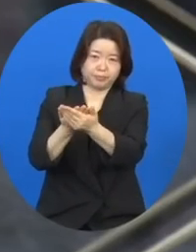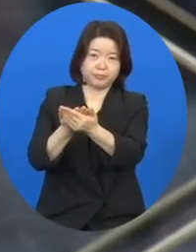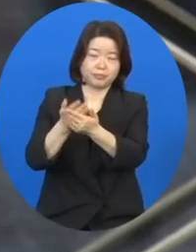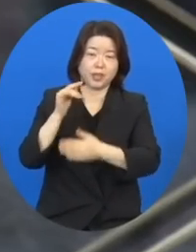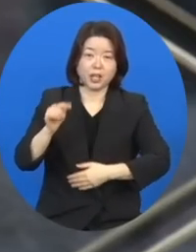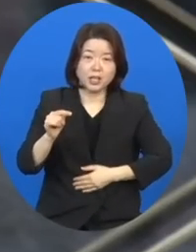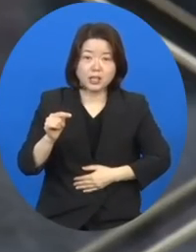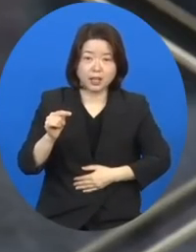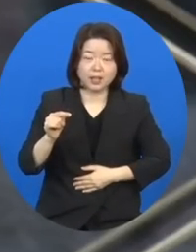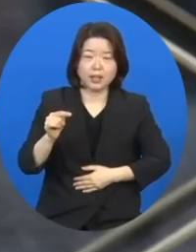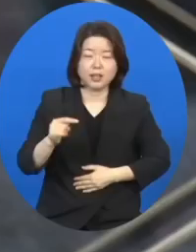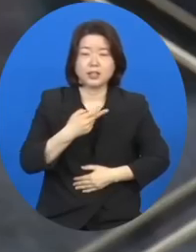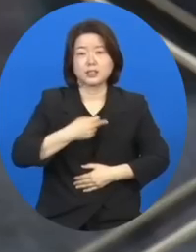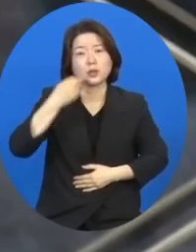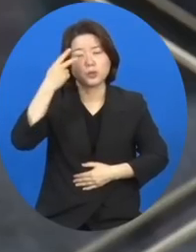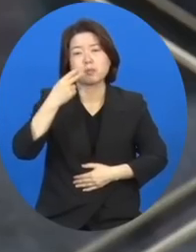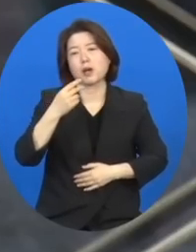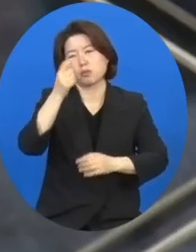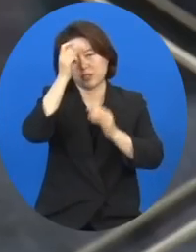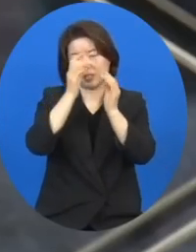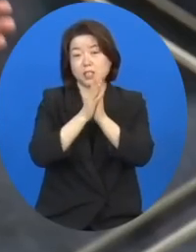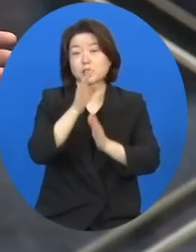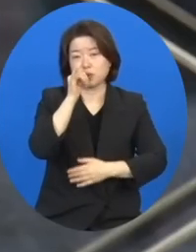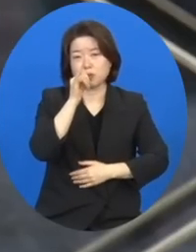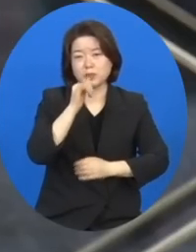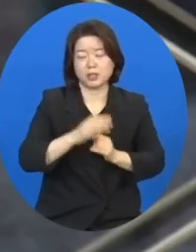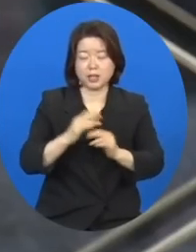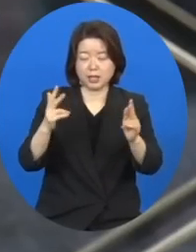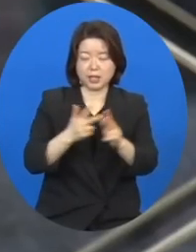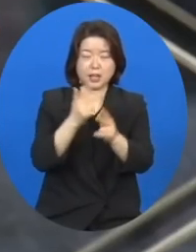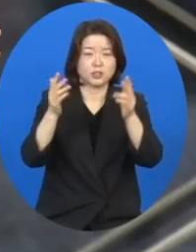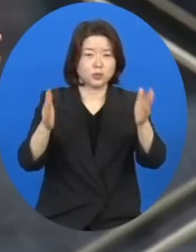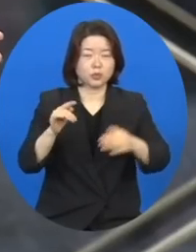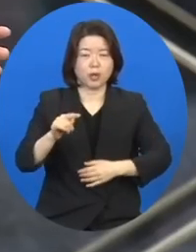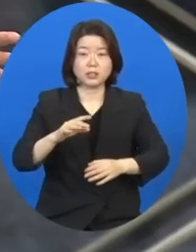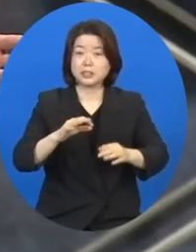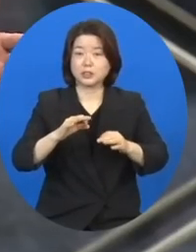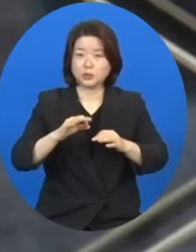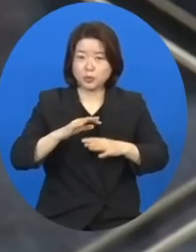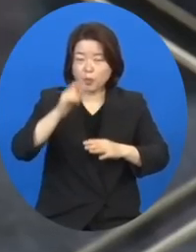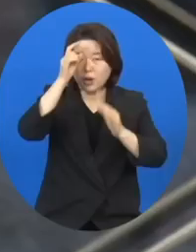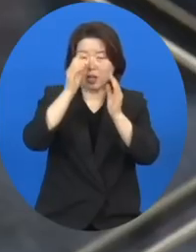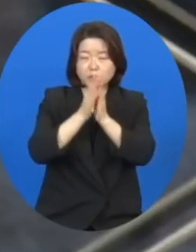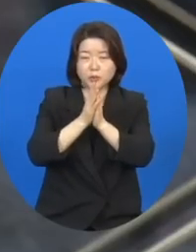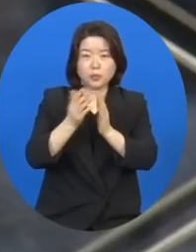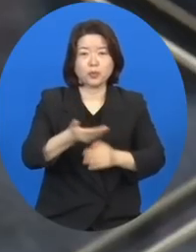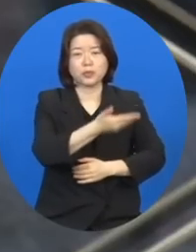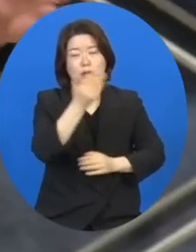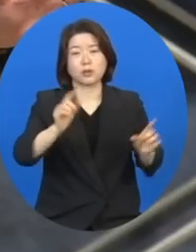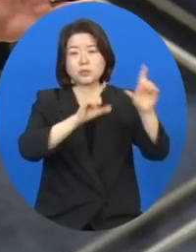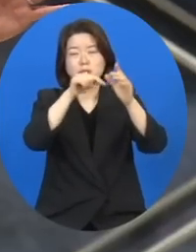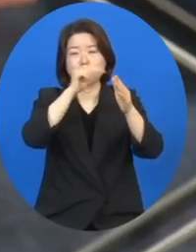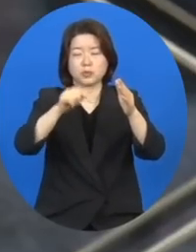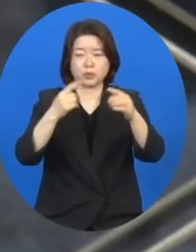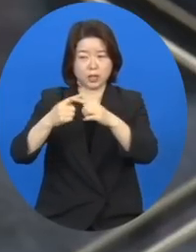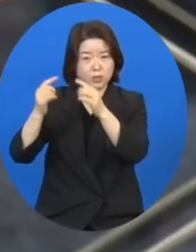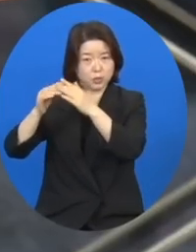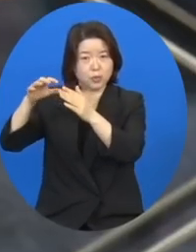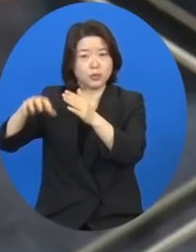이것이 사도 바울의 기도였습니다. 이번 한 주간 그 놀라운 기도가 여러분들의 삶 가운데, 교회